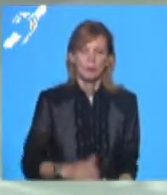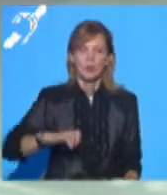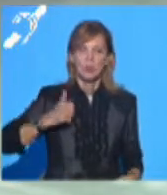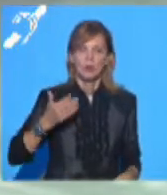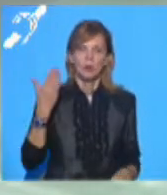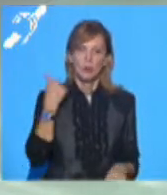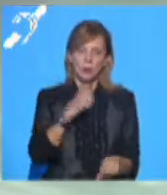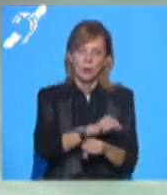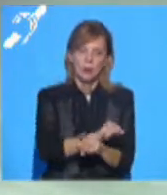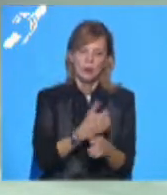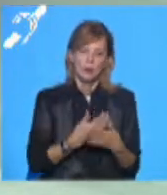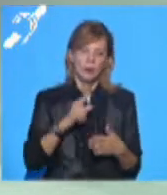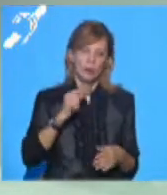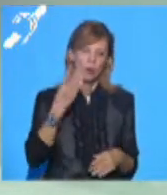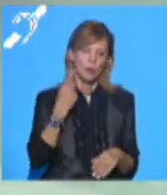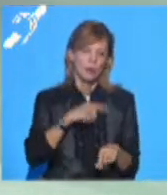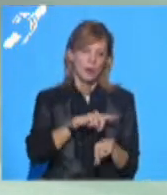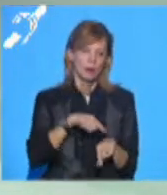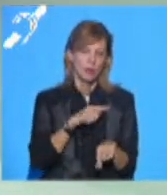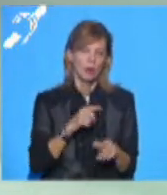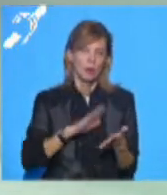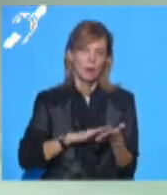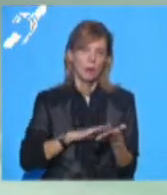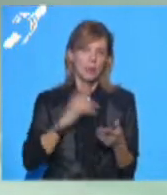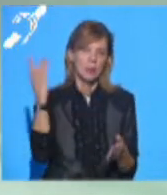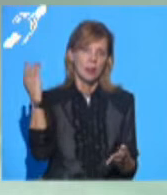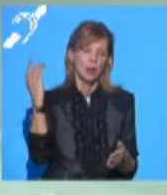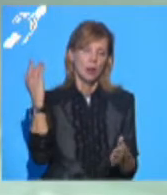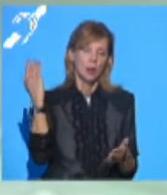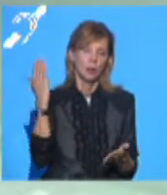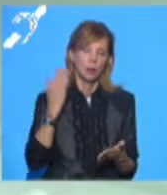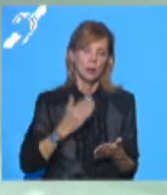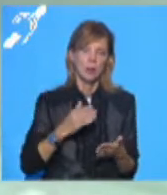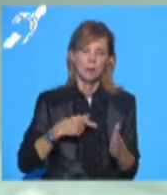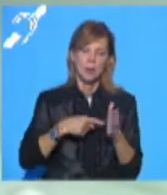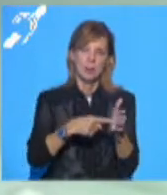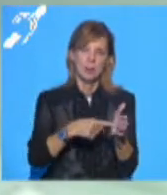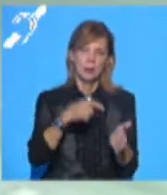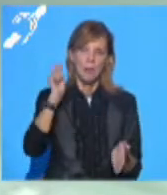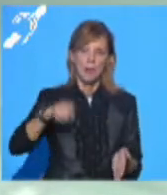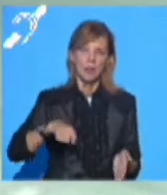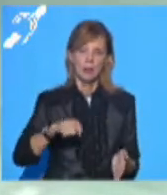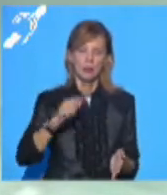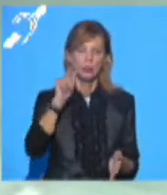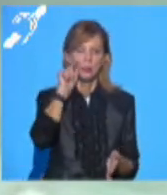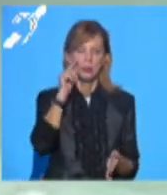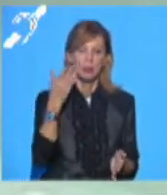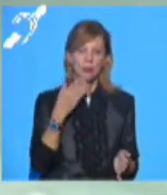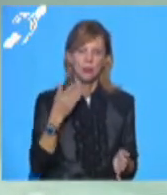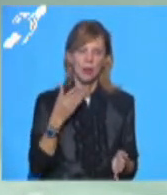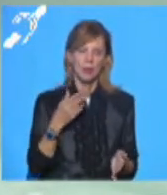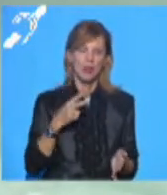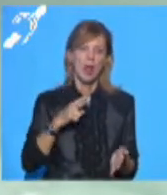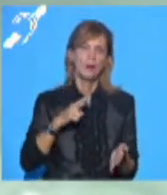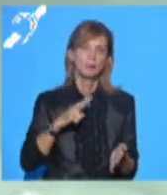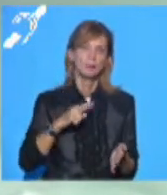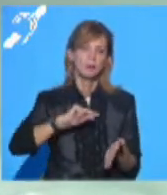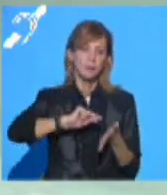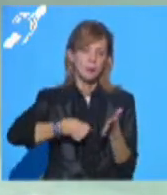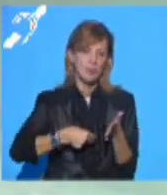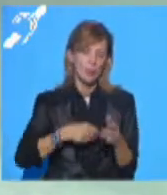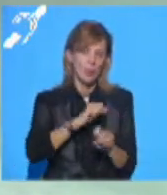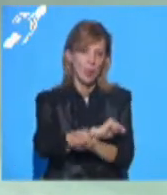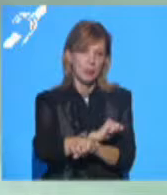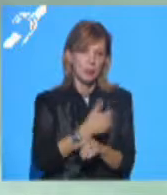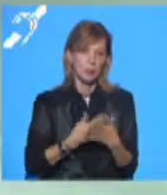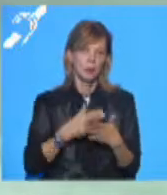Tânărul a fost reținut pentru 24 de ore pe bază de ordonanță și prezentat parchetului de pe lângă judecătoria Pitești, care a validat măsura de arest preventiv